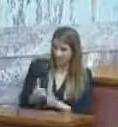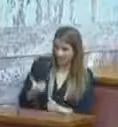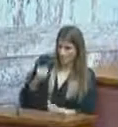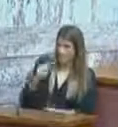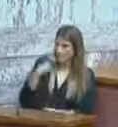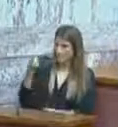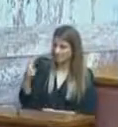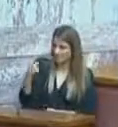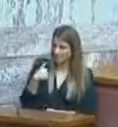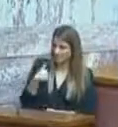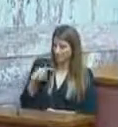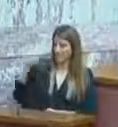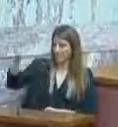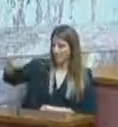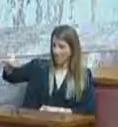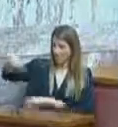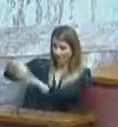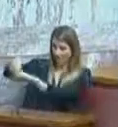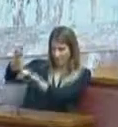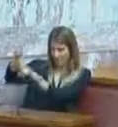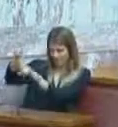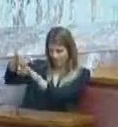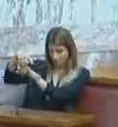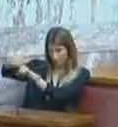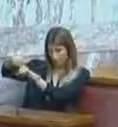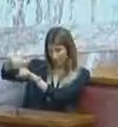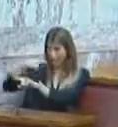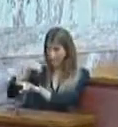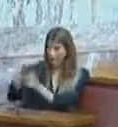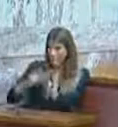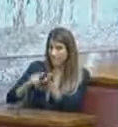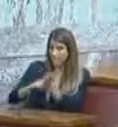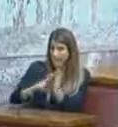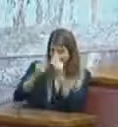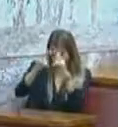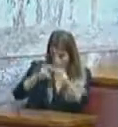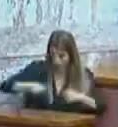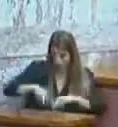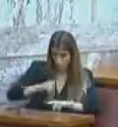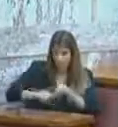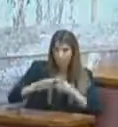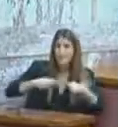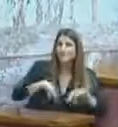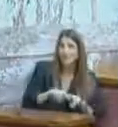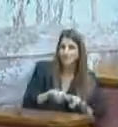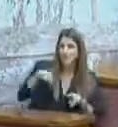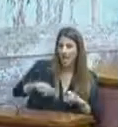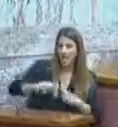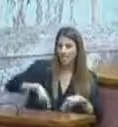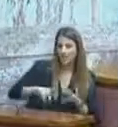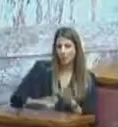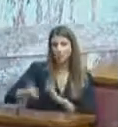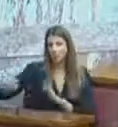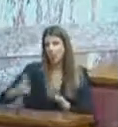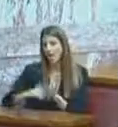εσάς. Εξετάστε την υπόθεση. Αρνηθήκατε να εξετάσετε την υπόθεση, αρνηθήκατε να φέρετε τους μάρτυρες ενώπιον